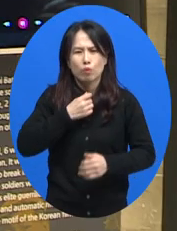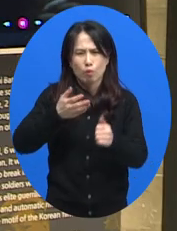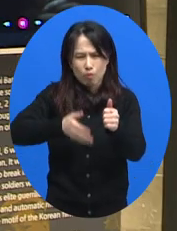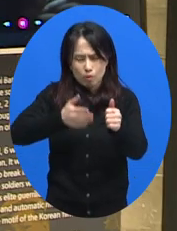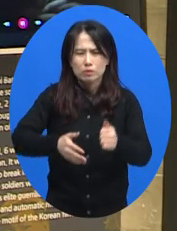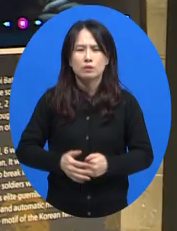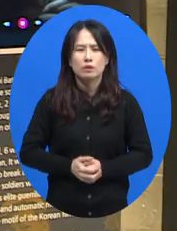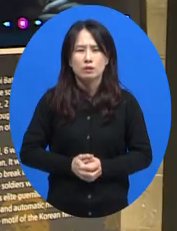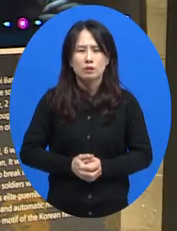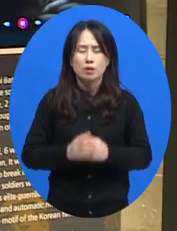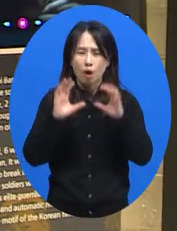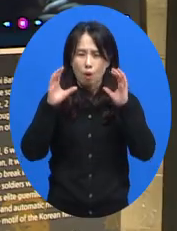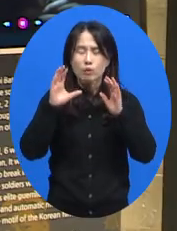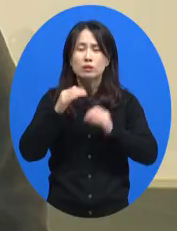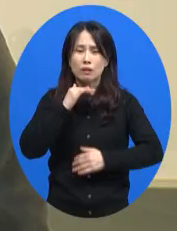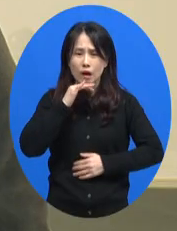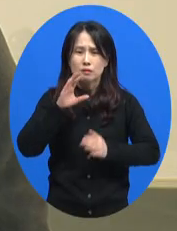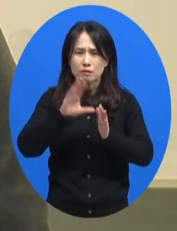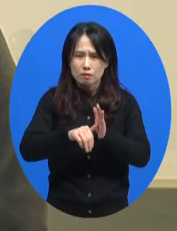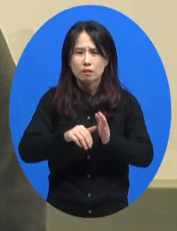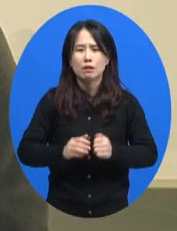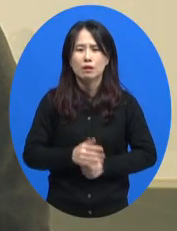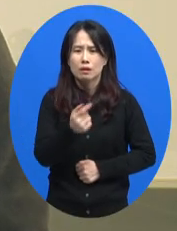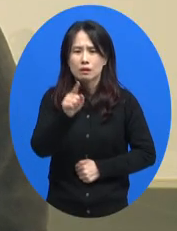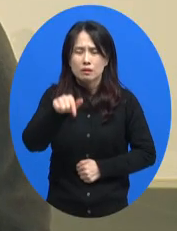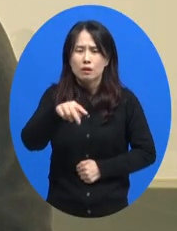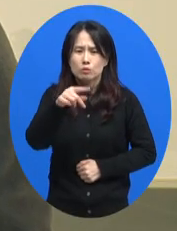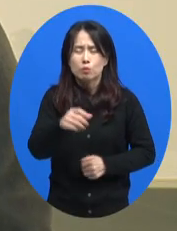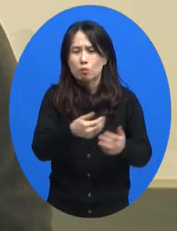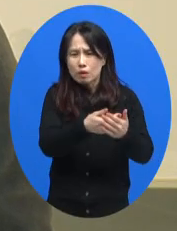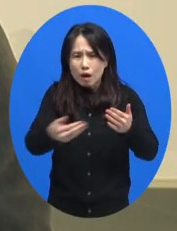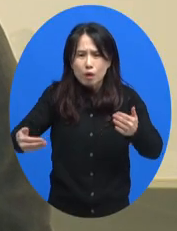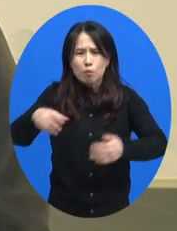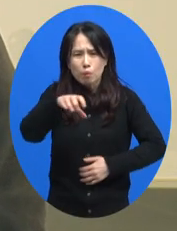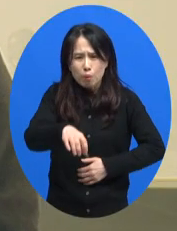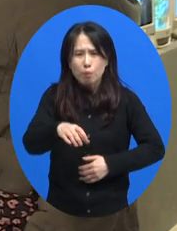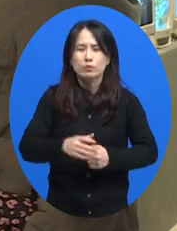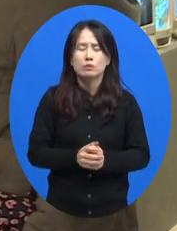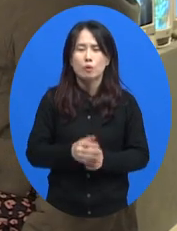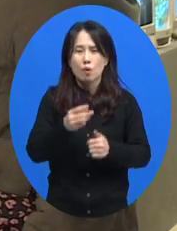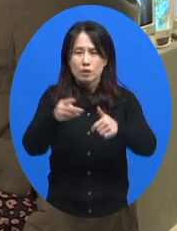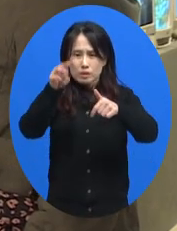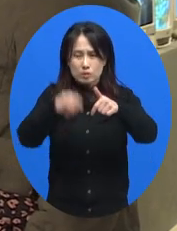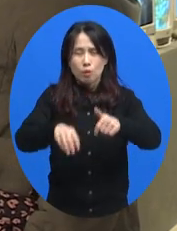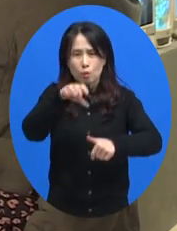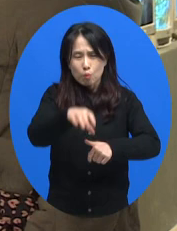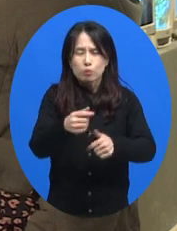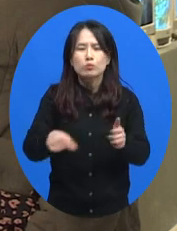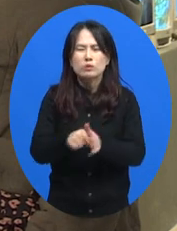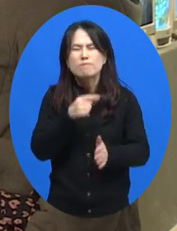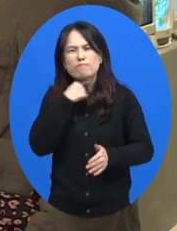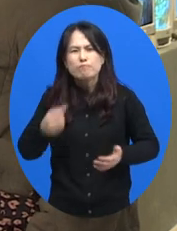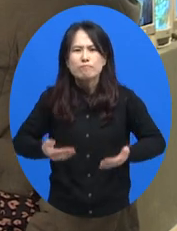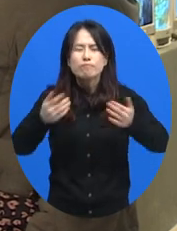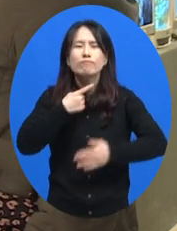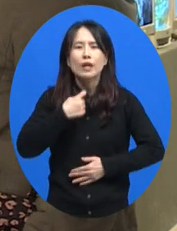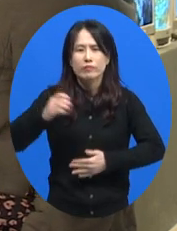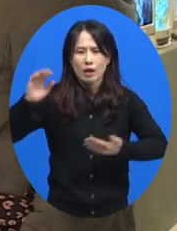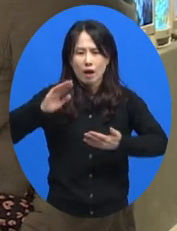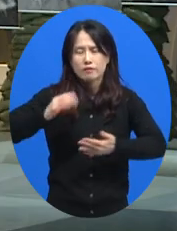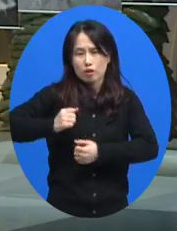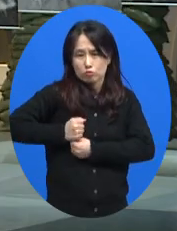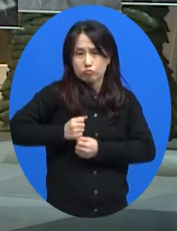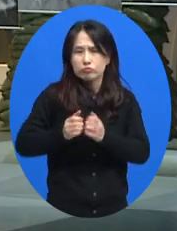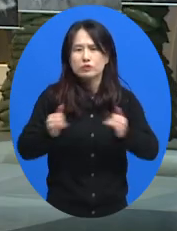이외에도 어린 나이에 낙동강 방어선 구축과 인천 상륙작전 기만작전을 위해 희생해야 했던 학도병들의